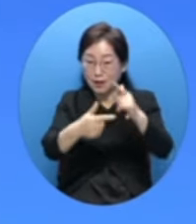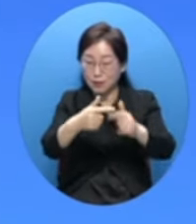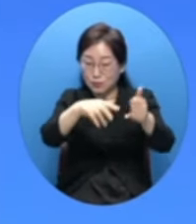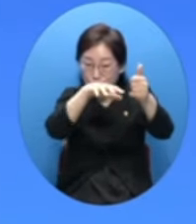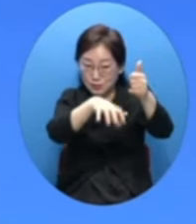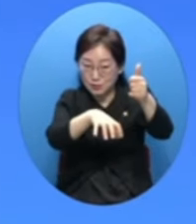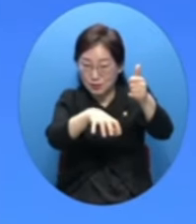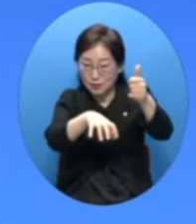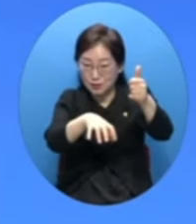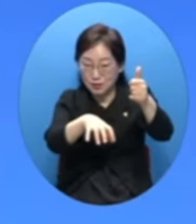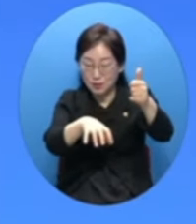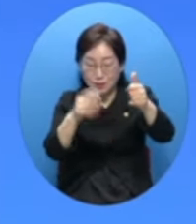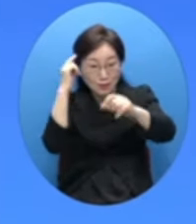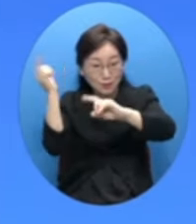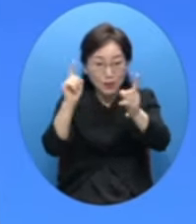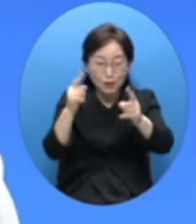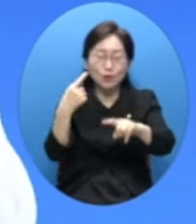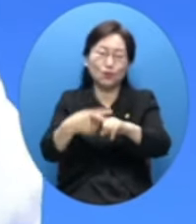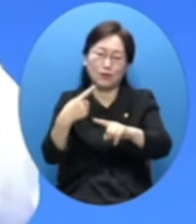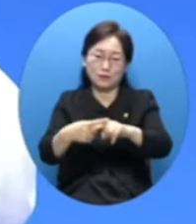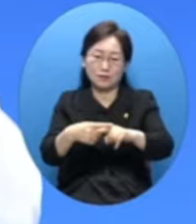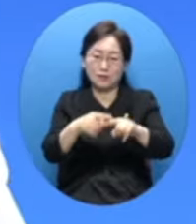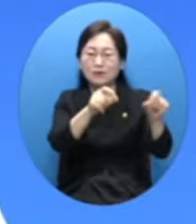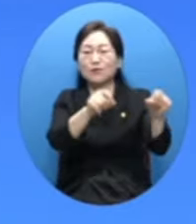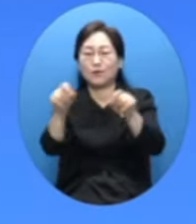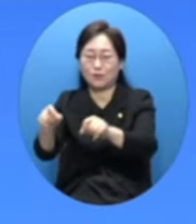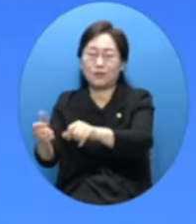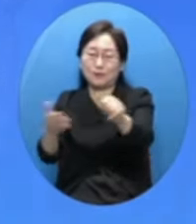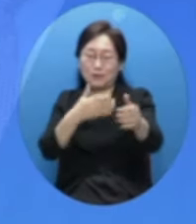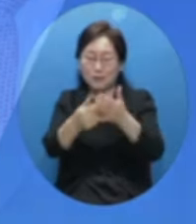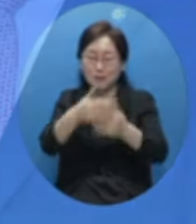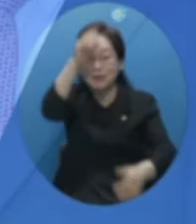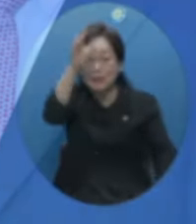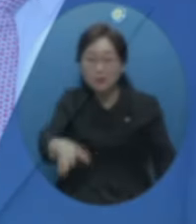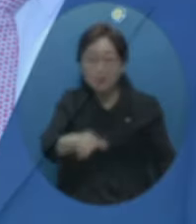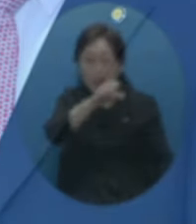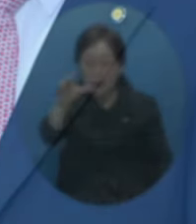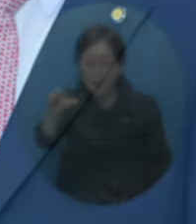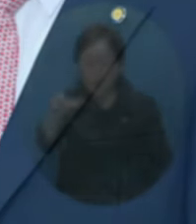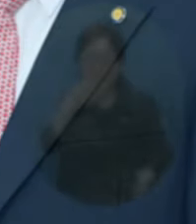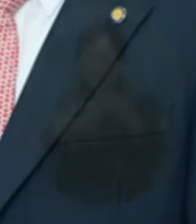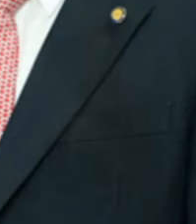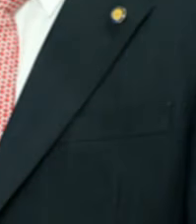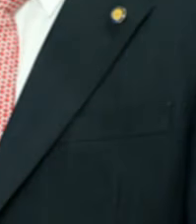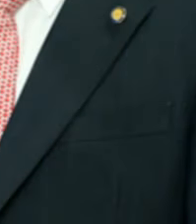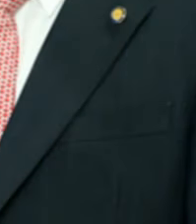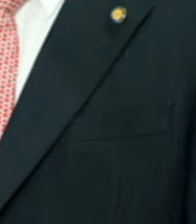여러분 모두에게 있기를 바랍니다. 십자가의 귀한 체험이 여러분 모두에게 있기를 바랍니다.